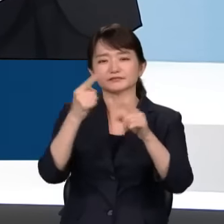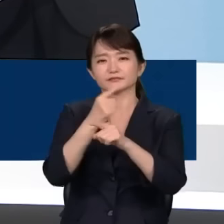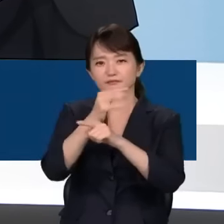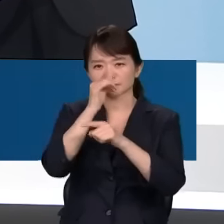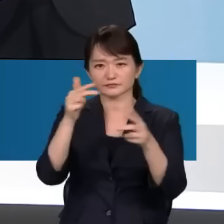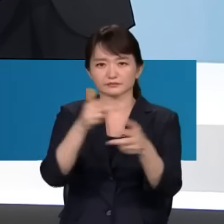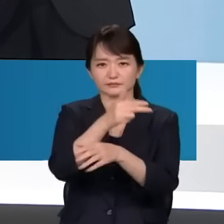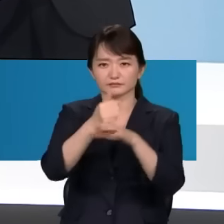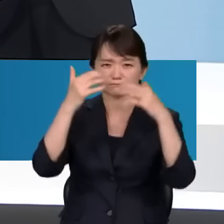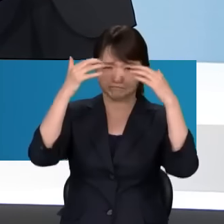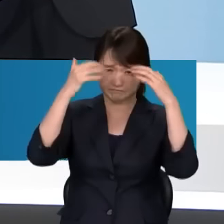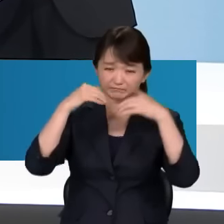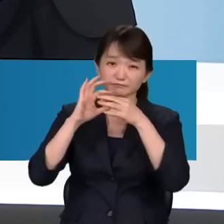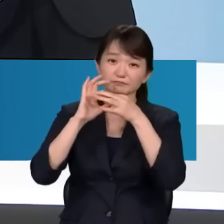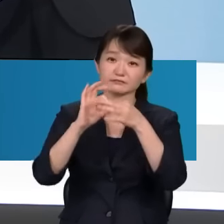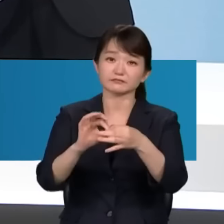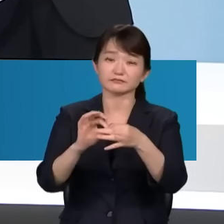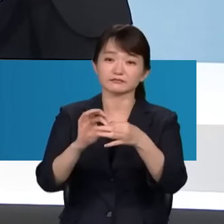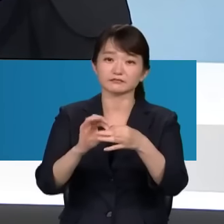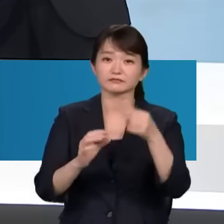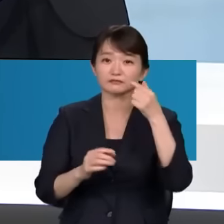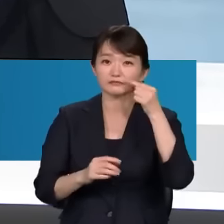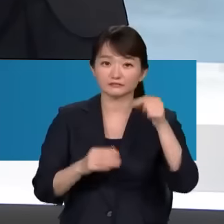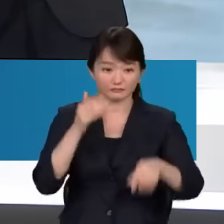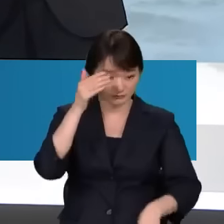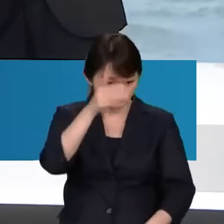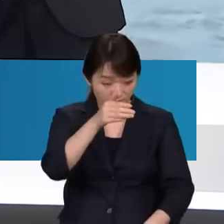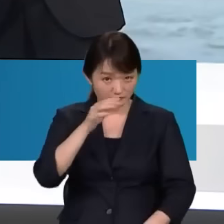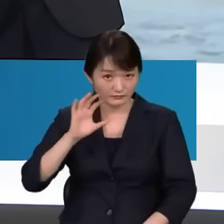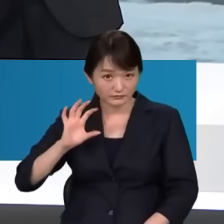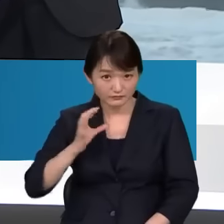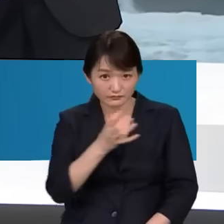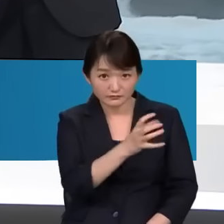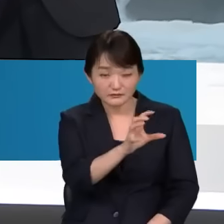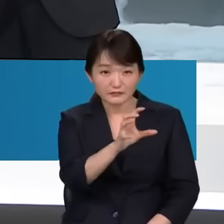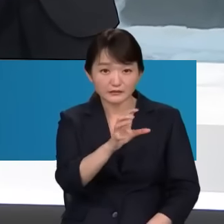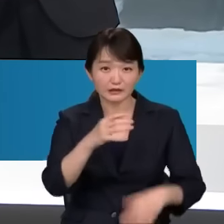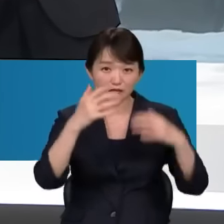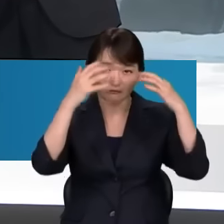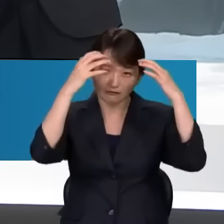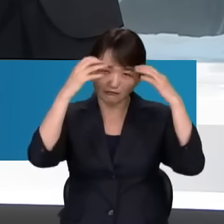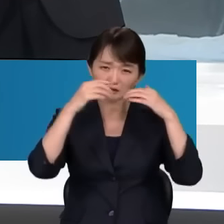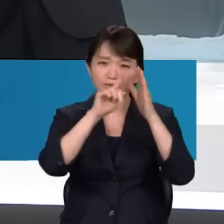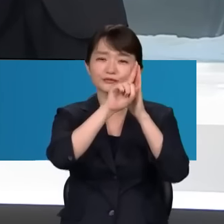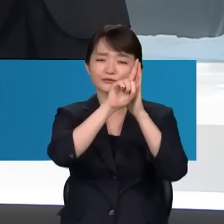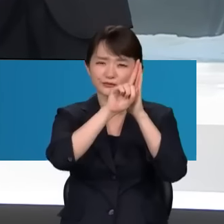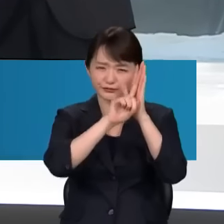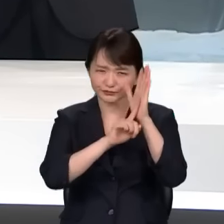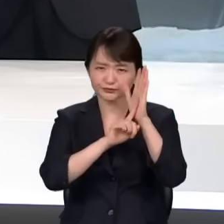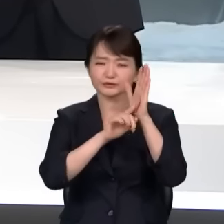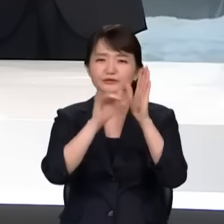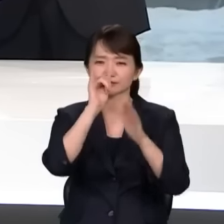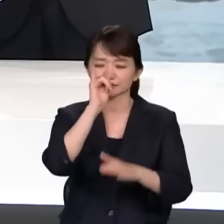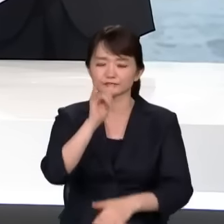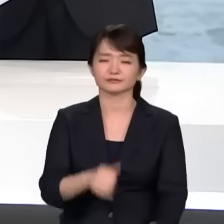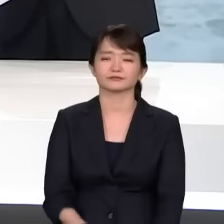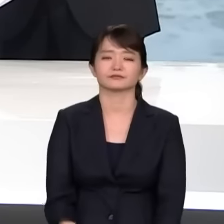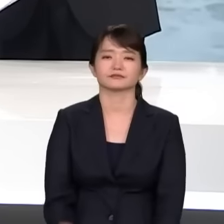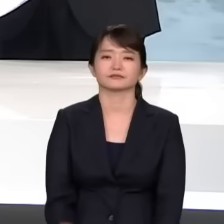더위가 계속되는데 다만 일본으로 다가오고 있는 태풍이 더위를 잠시 식혀줄 수 있다고 합니다. 강나현 기자가